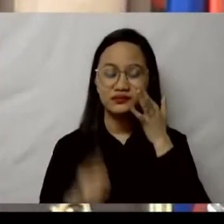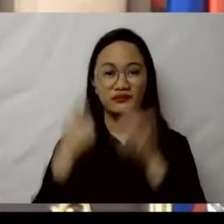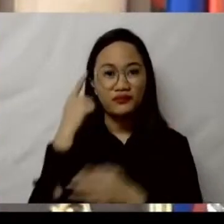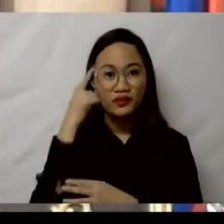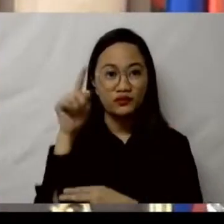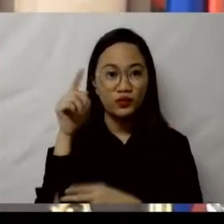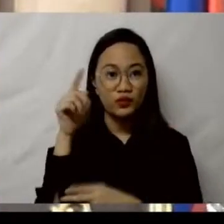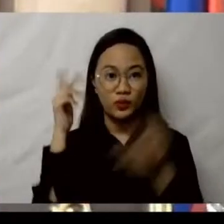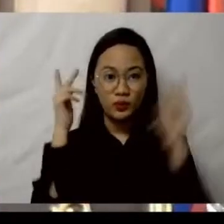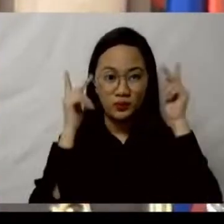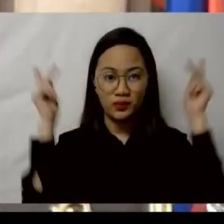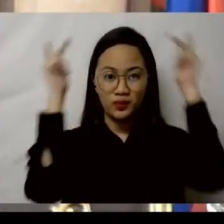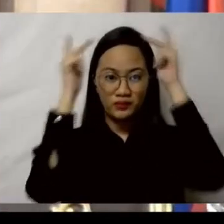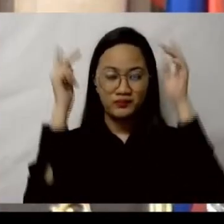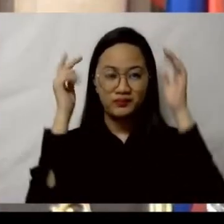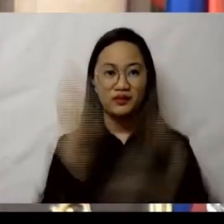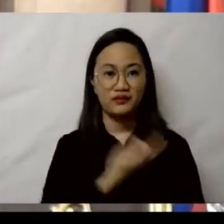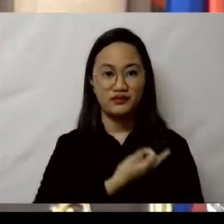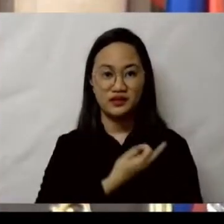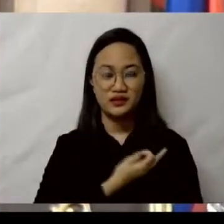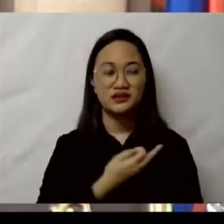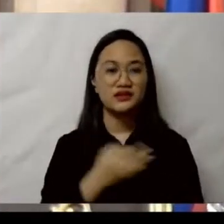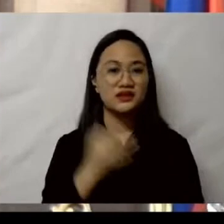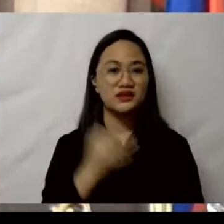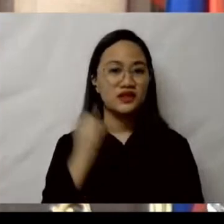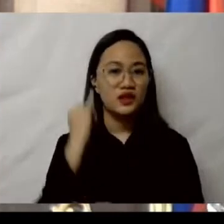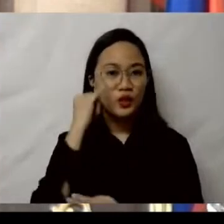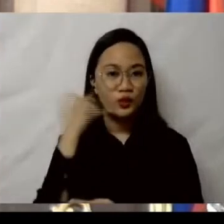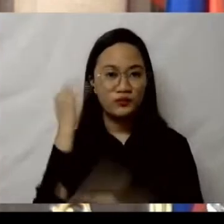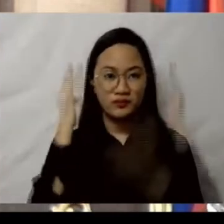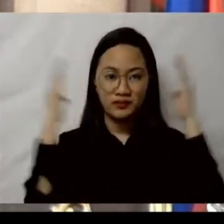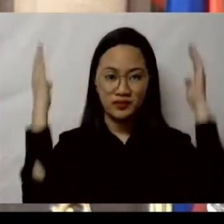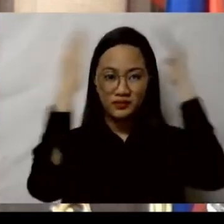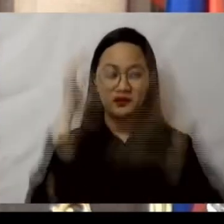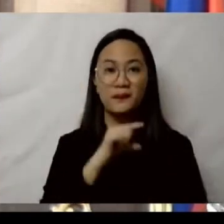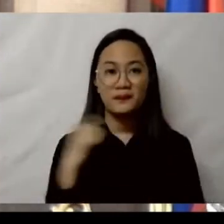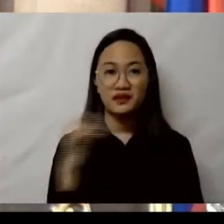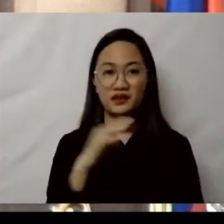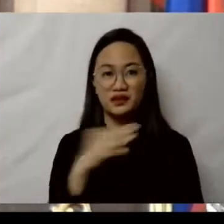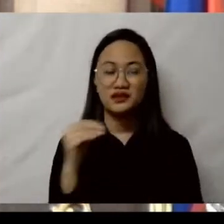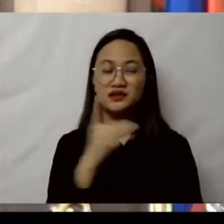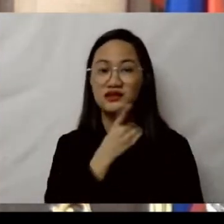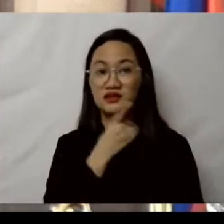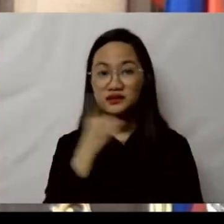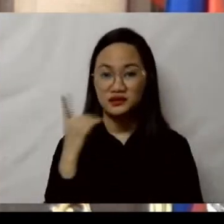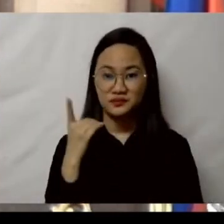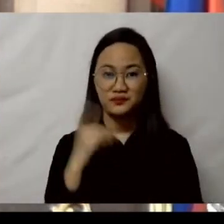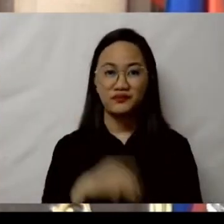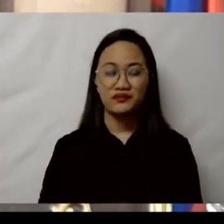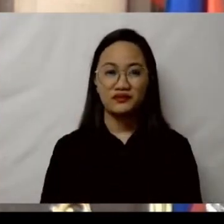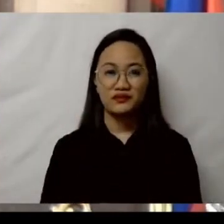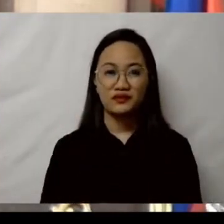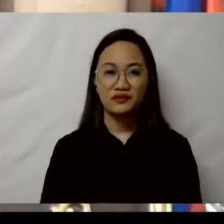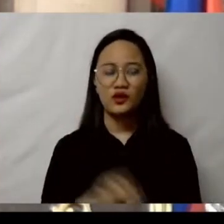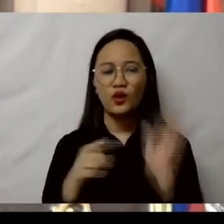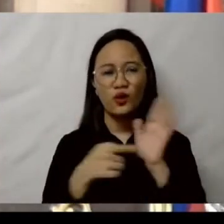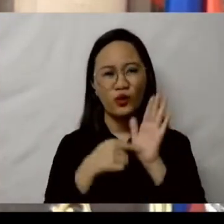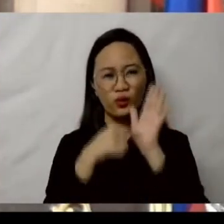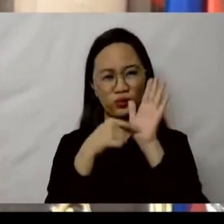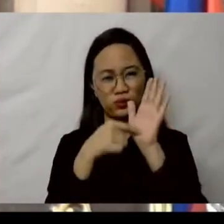si Jose na aming obispo, mga pari at diakono, magsilbing bukal at hururok nawa ng